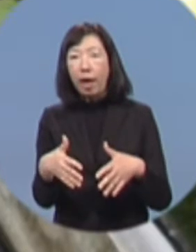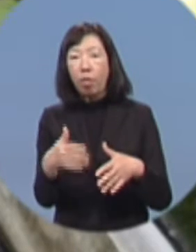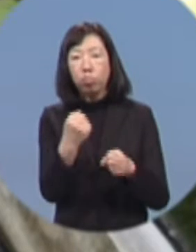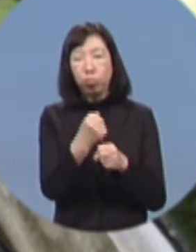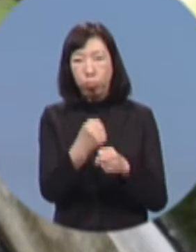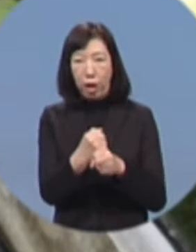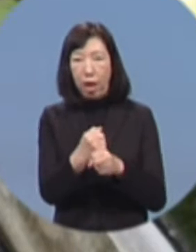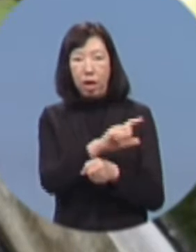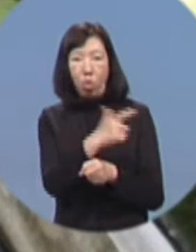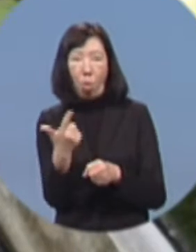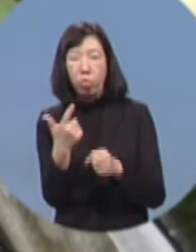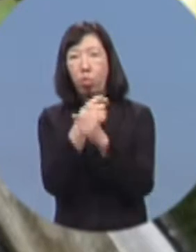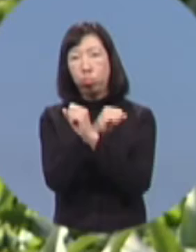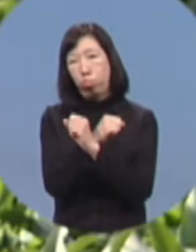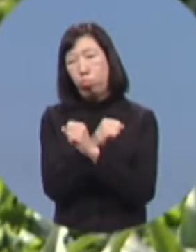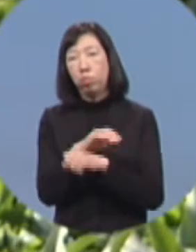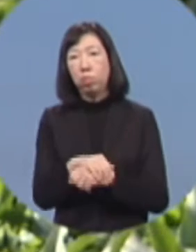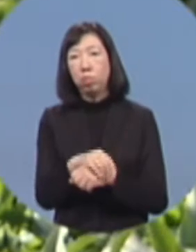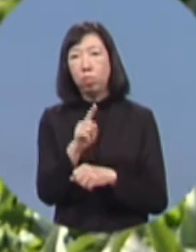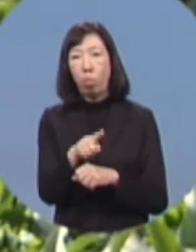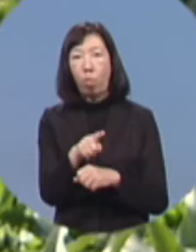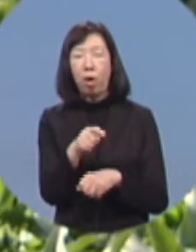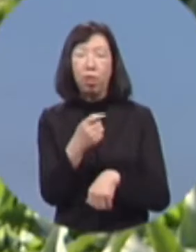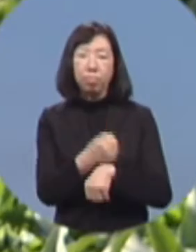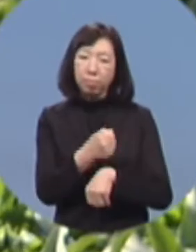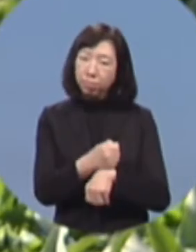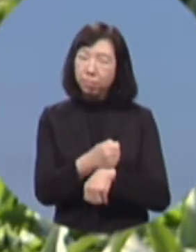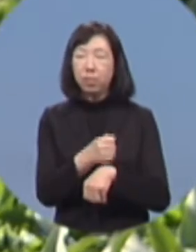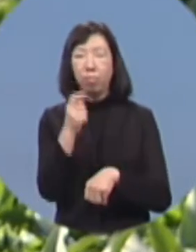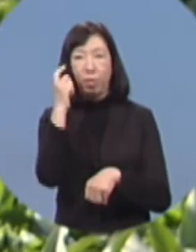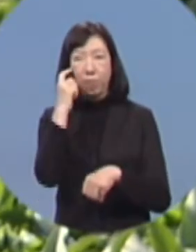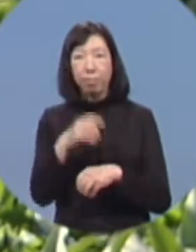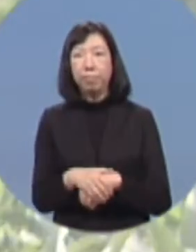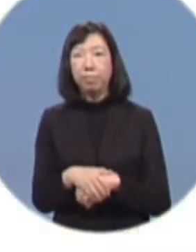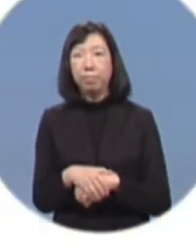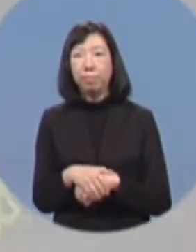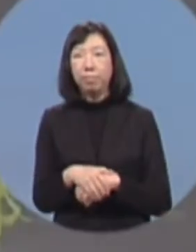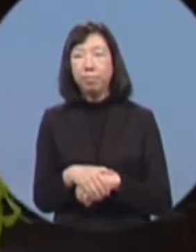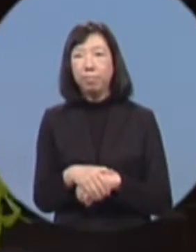るようにいろいろと工夫して、そういったところが苦労したところです。